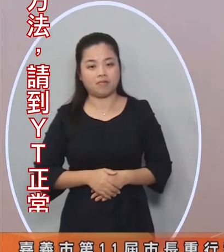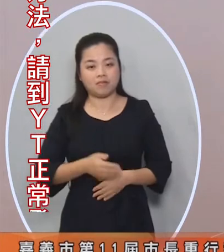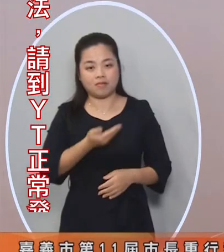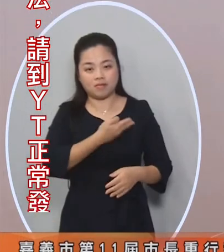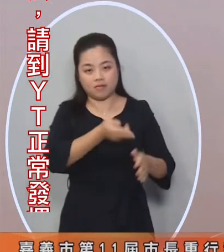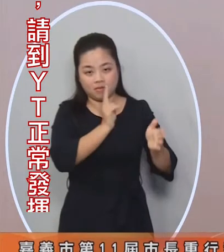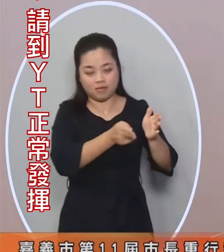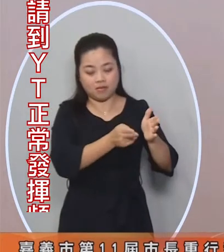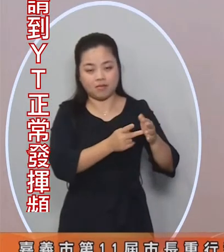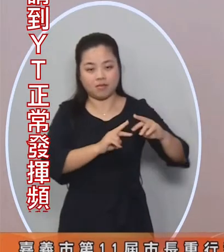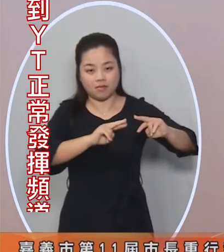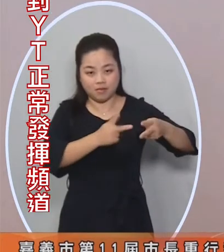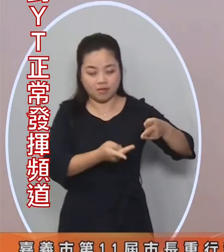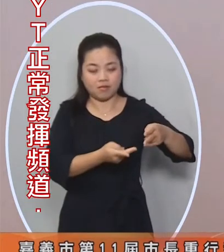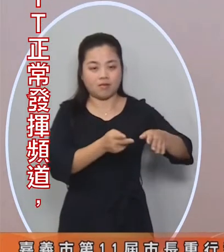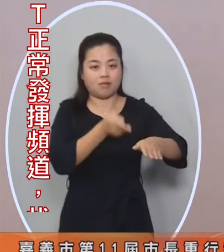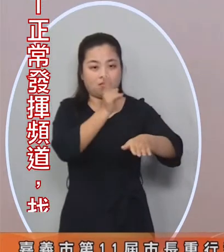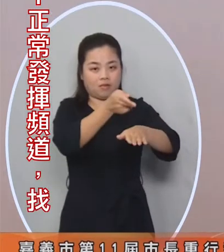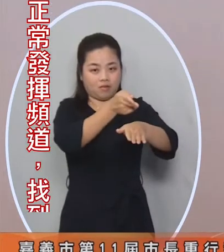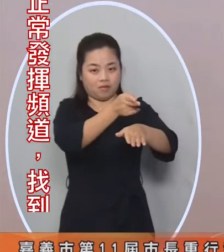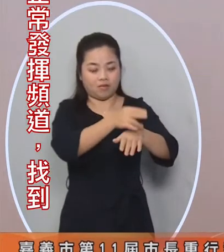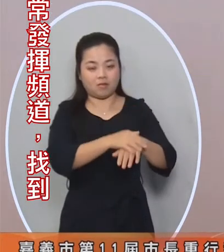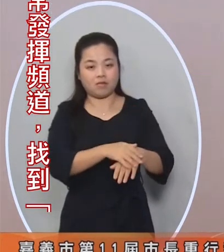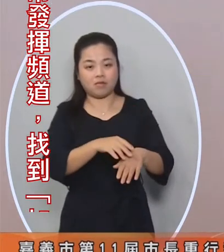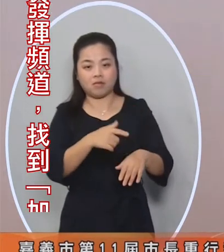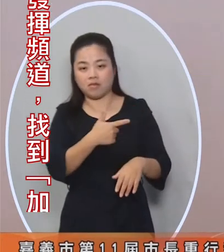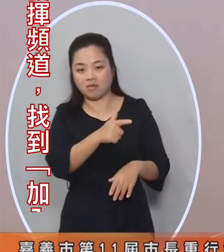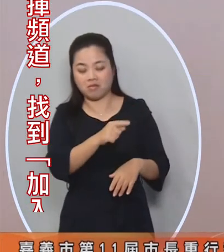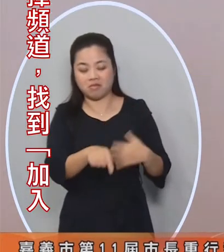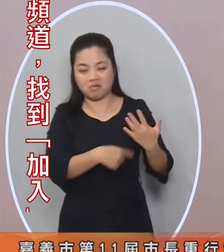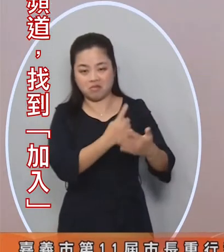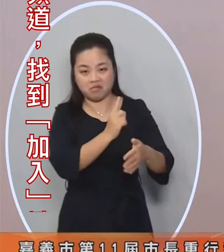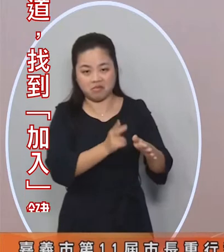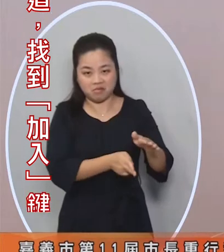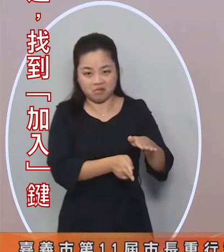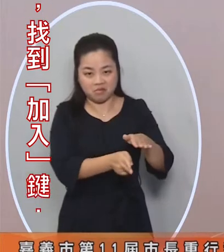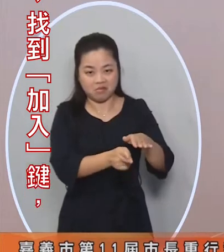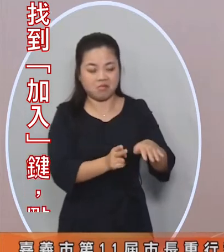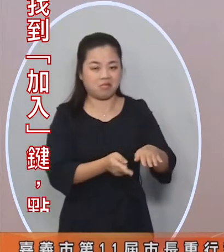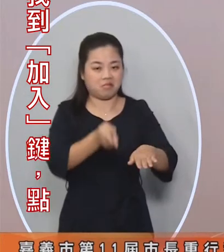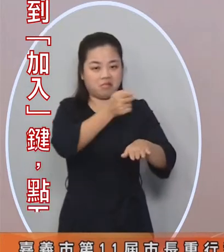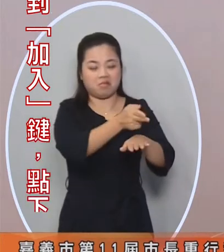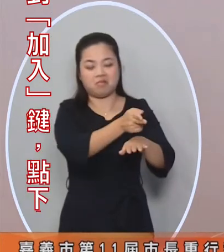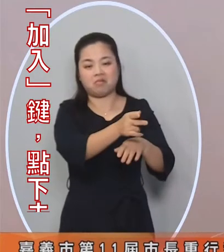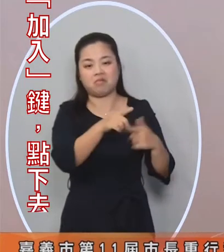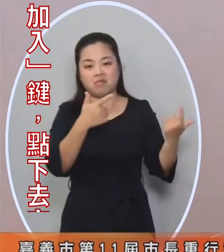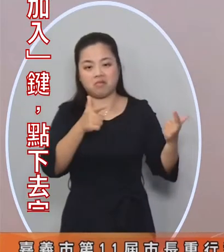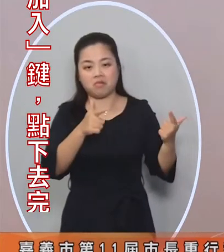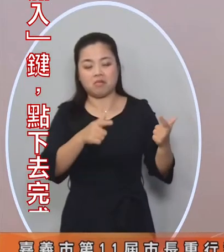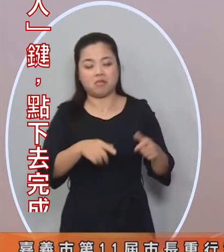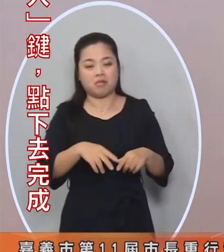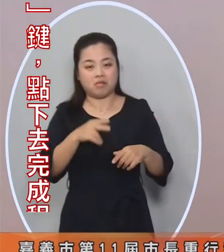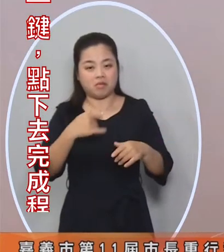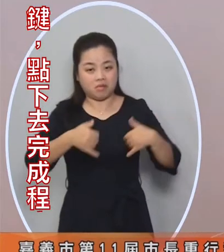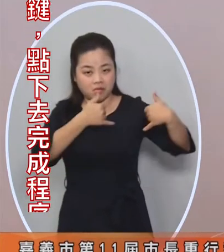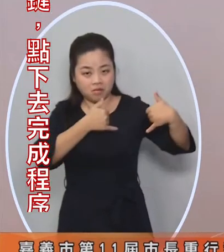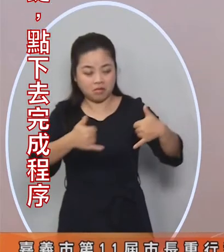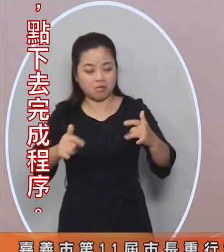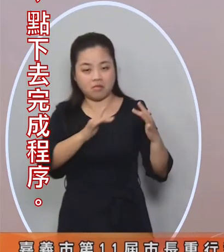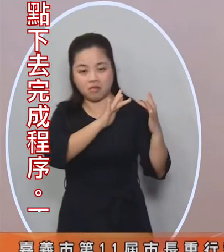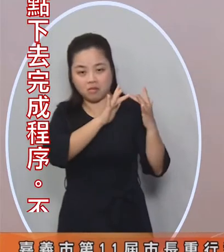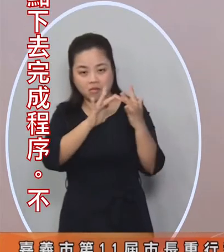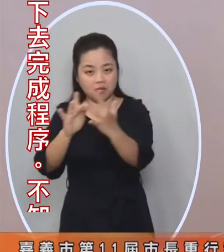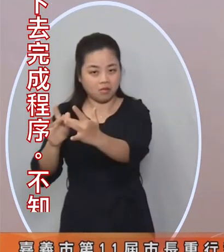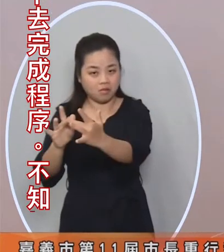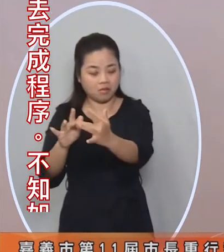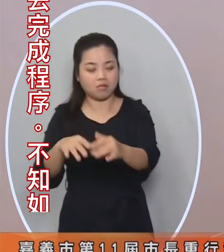铁路高架，不是对土卡甲搬去顶管尔，伊内底爱有连接，它的那个道路的连接缝合